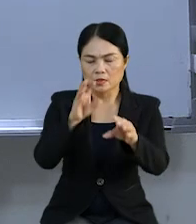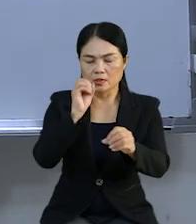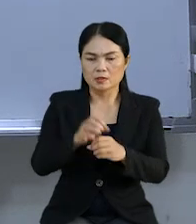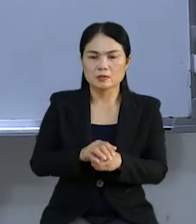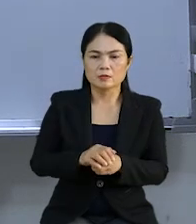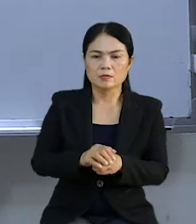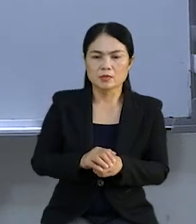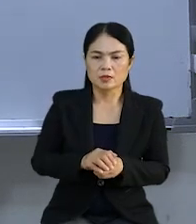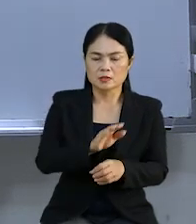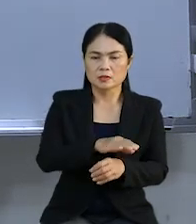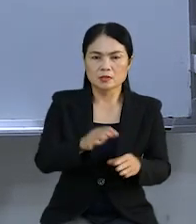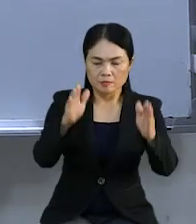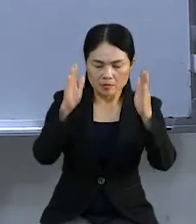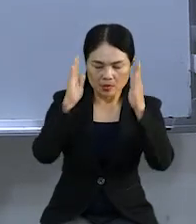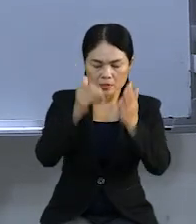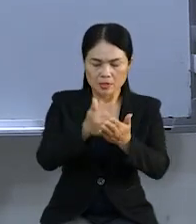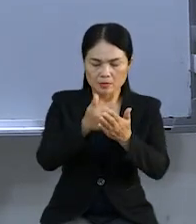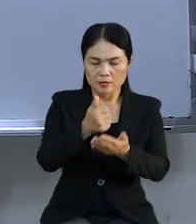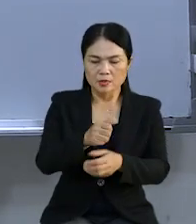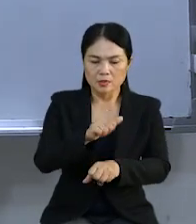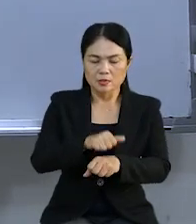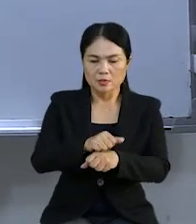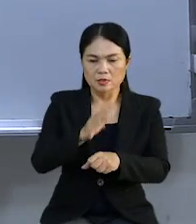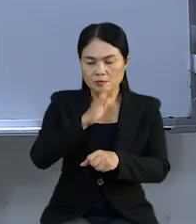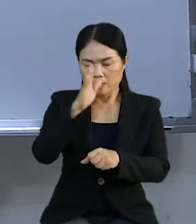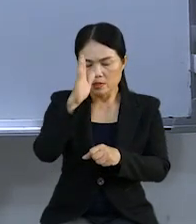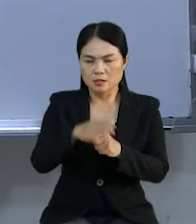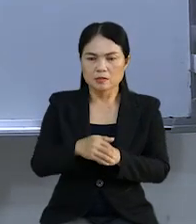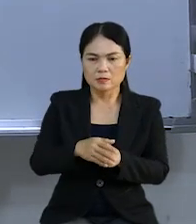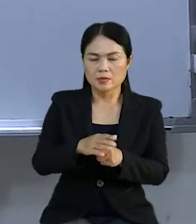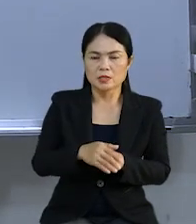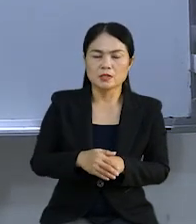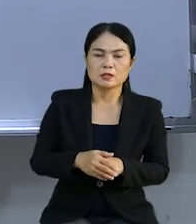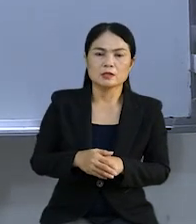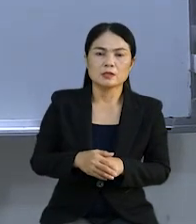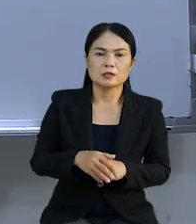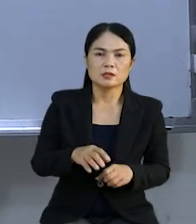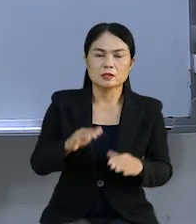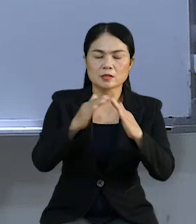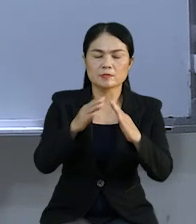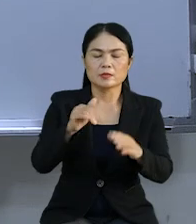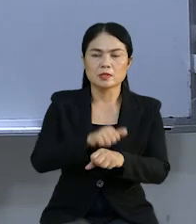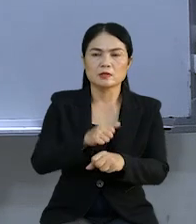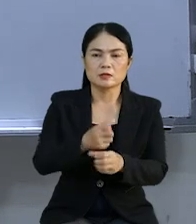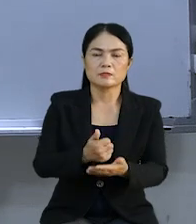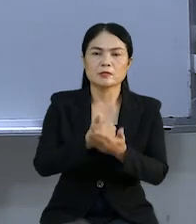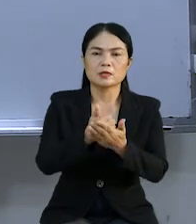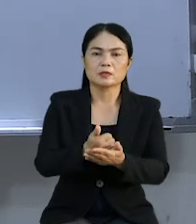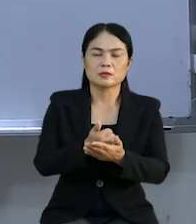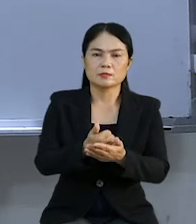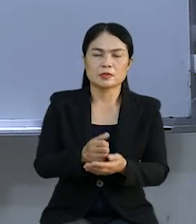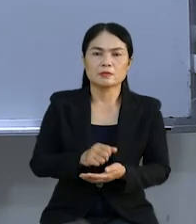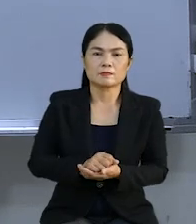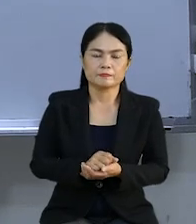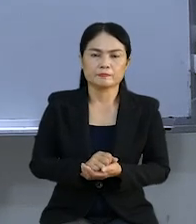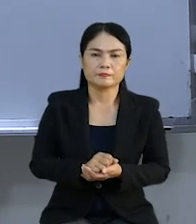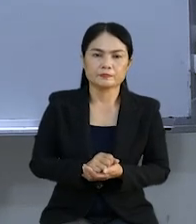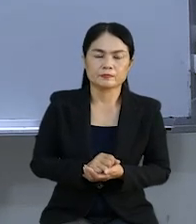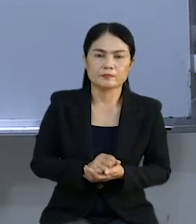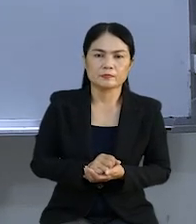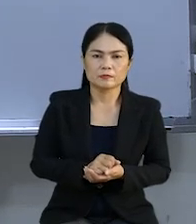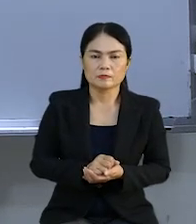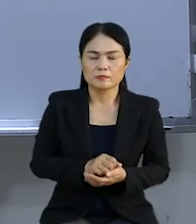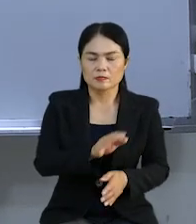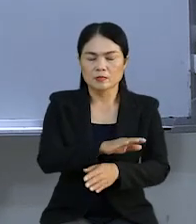ดสมก้นโยจะตกดาช่วยการเงียปามาบักโก้นะโลกปกแหนมได้ในแต่มีกิจการไอ้ก้นช่วยกวาดพองบาน